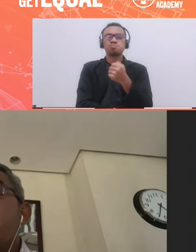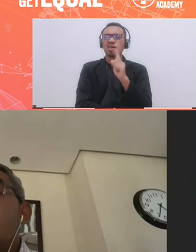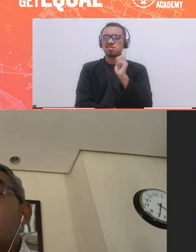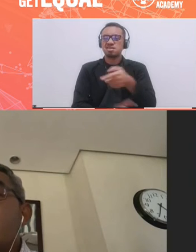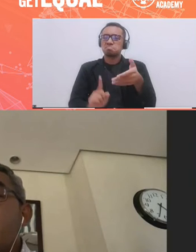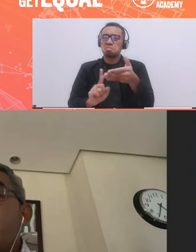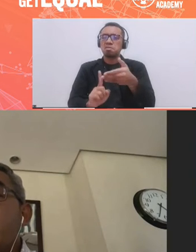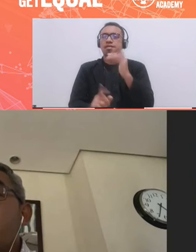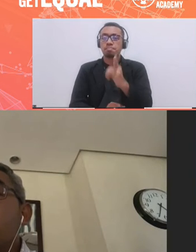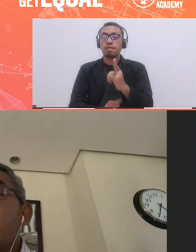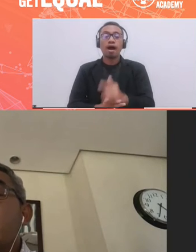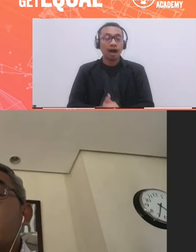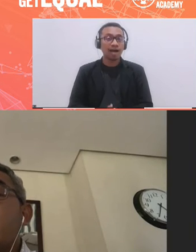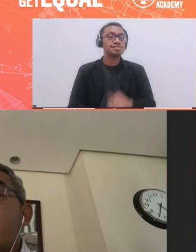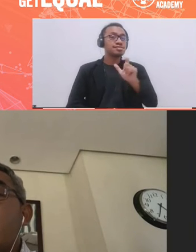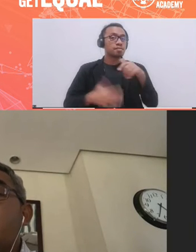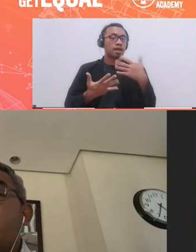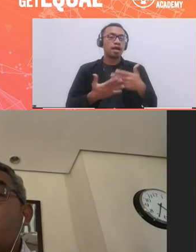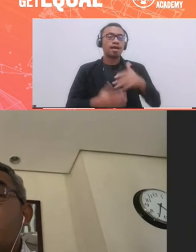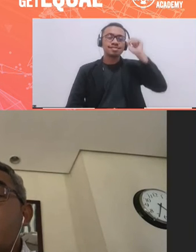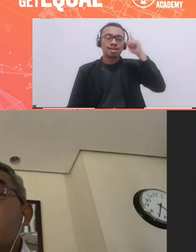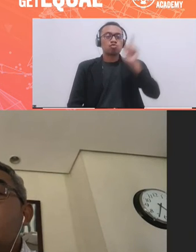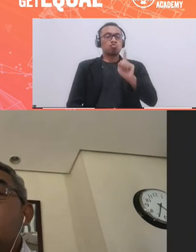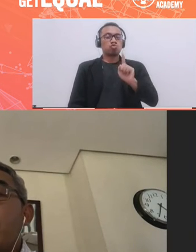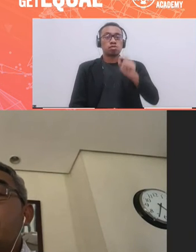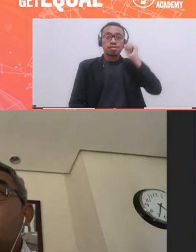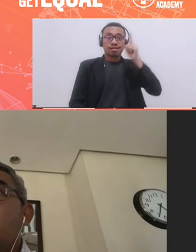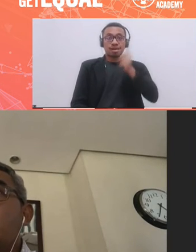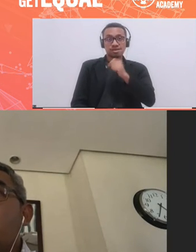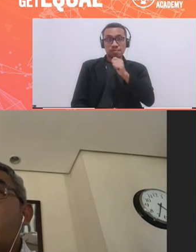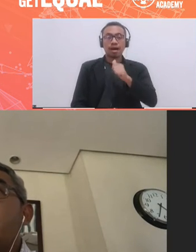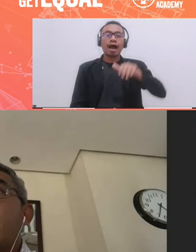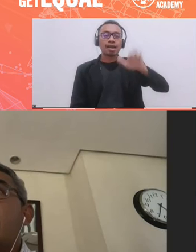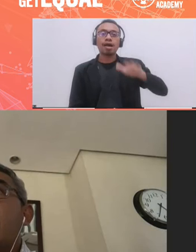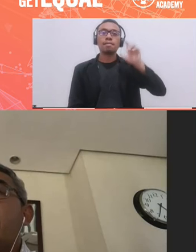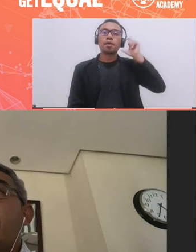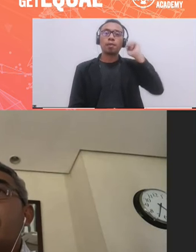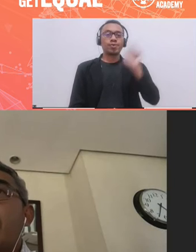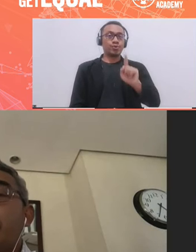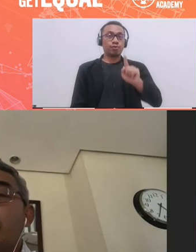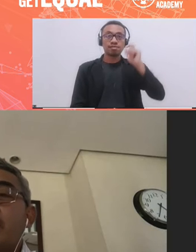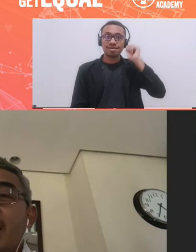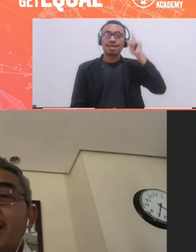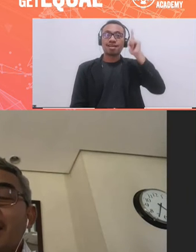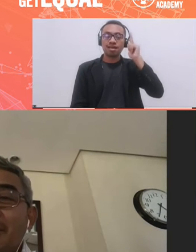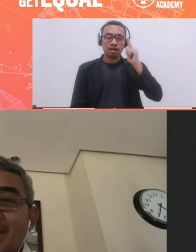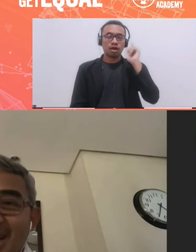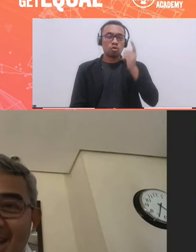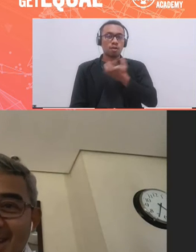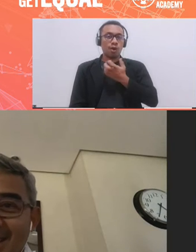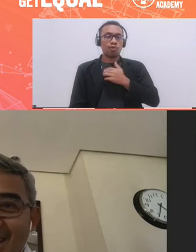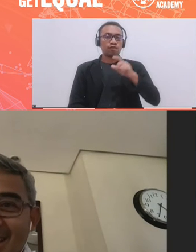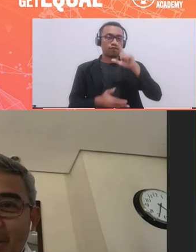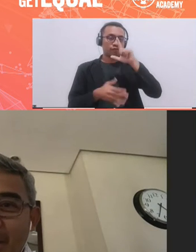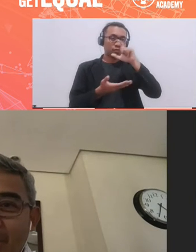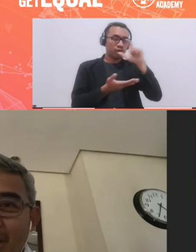kesadaran. Kesadaran pertama mesti datang dari anak-anak perempuannya supaya betul-betul memperhatikan apa yang diupload. Kan bercandaan